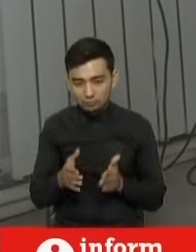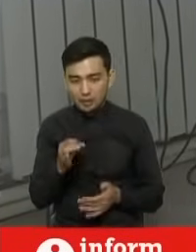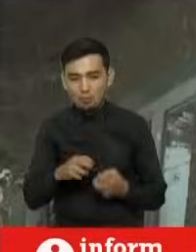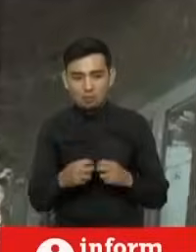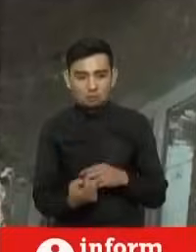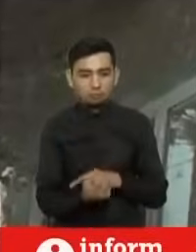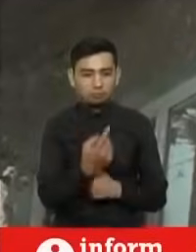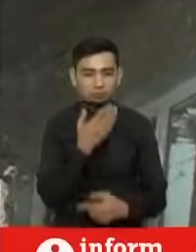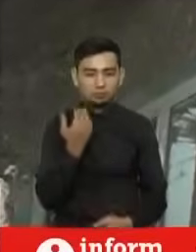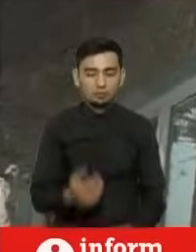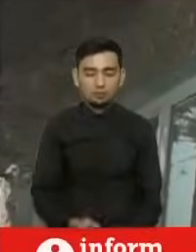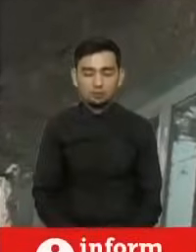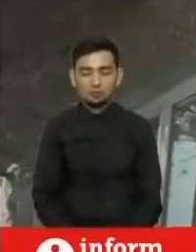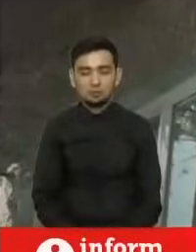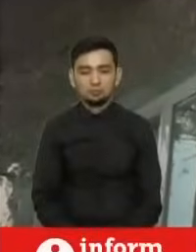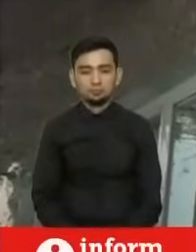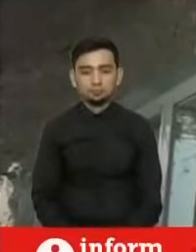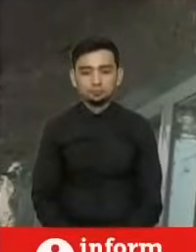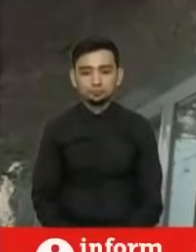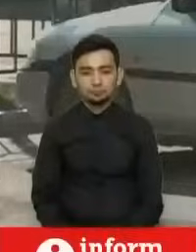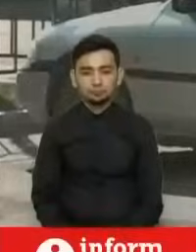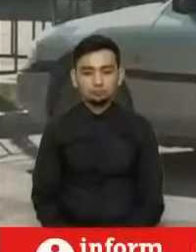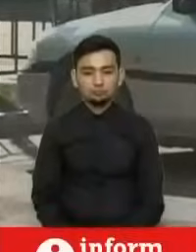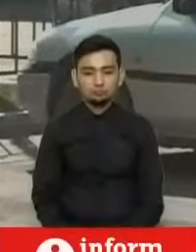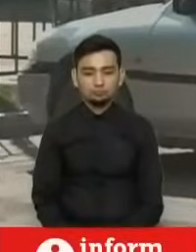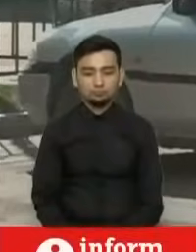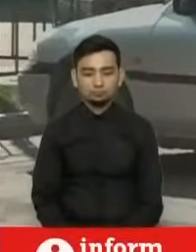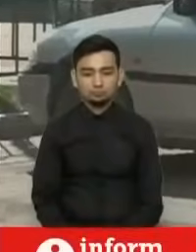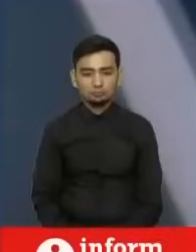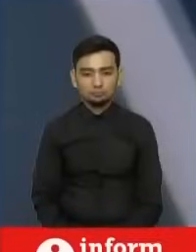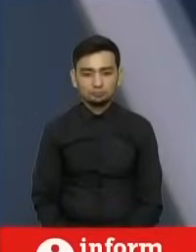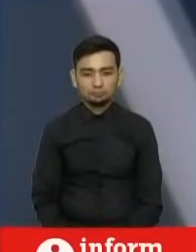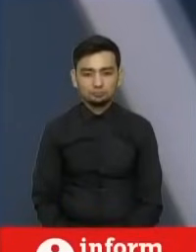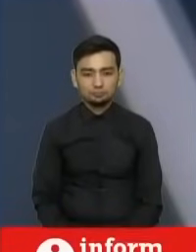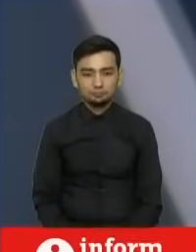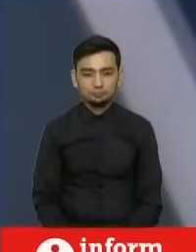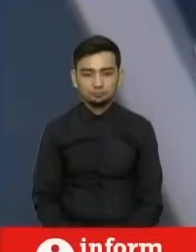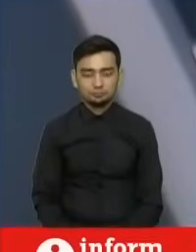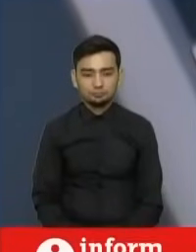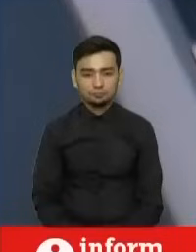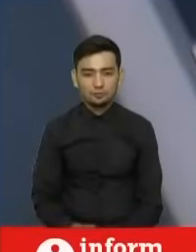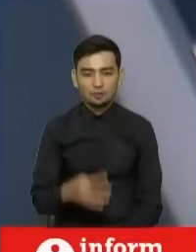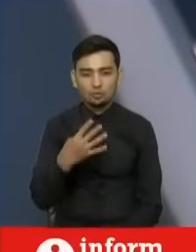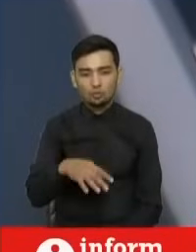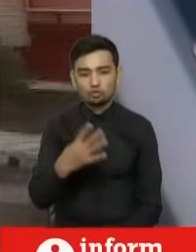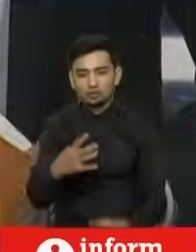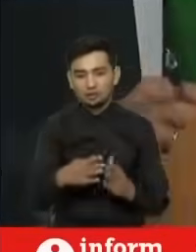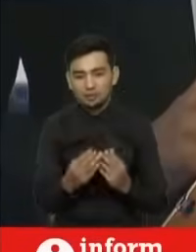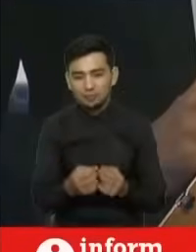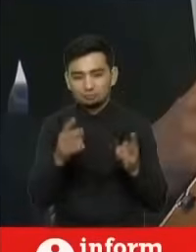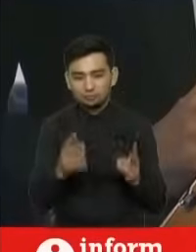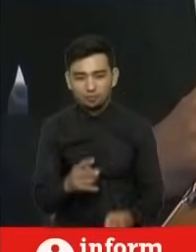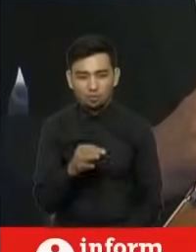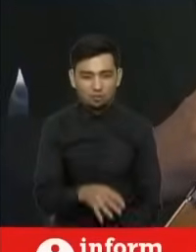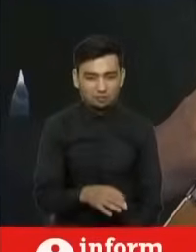создает. Людмила Батюшкина, Ирина Нинашева, Информбюро, Карагандинская область. 44 семьи, пострадавшие от